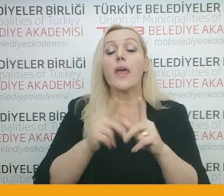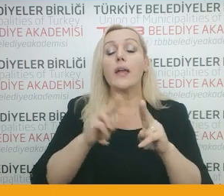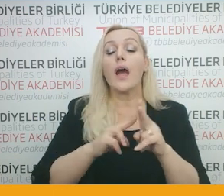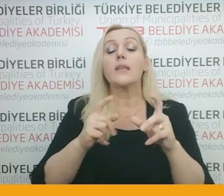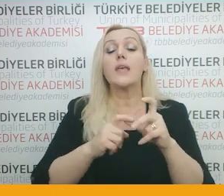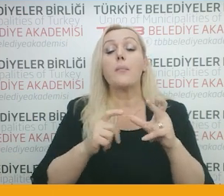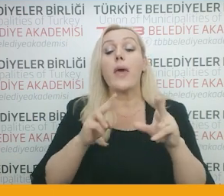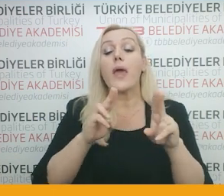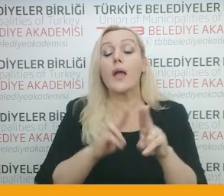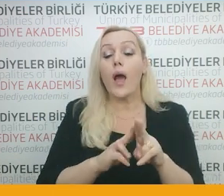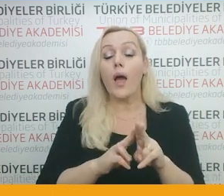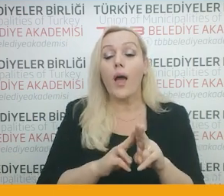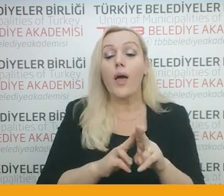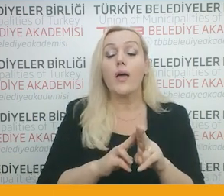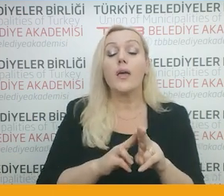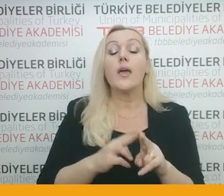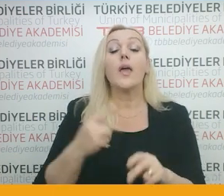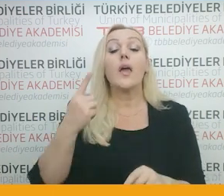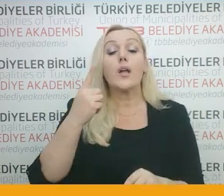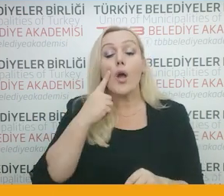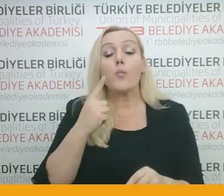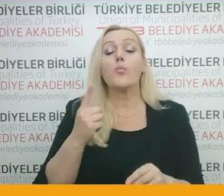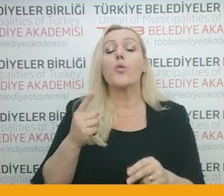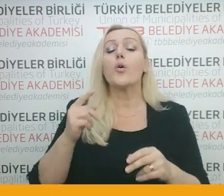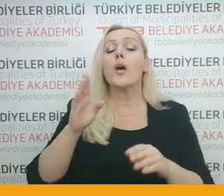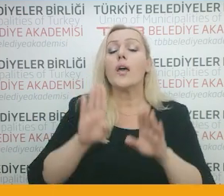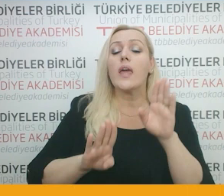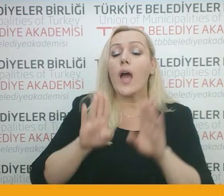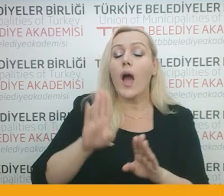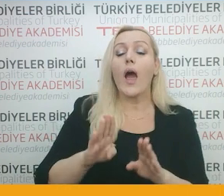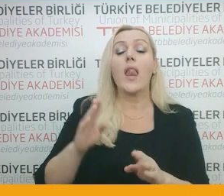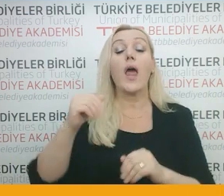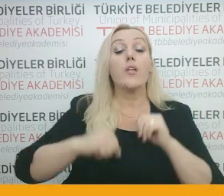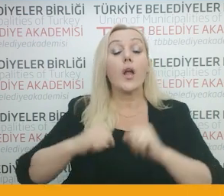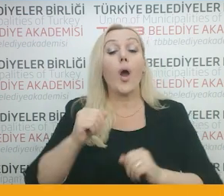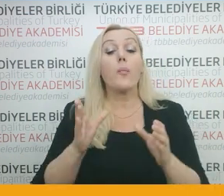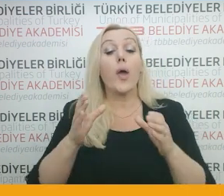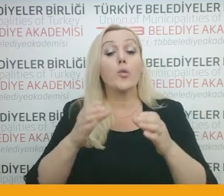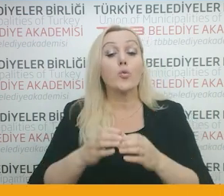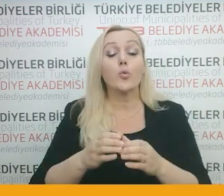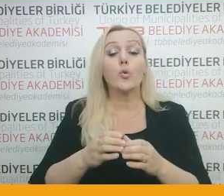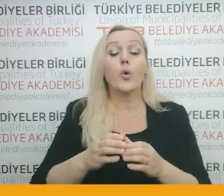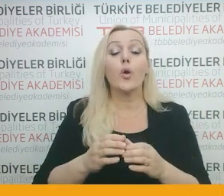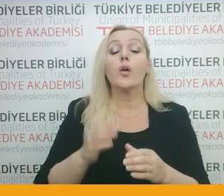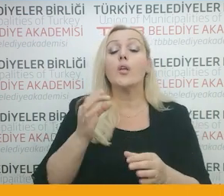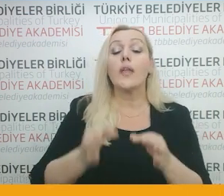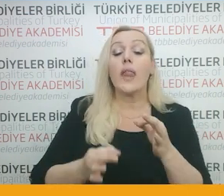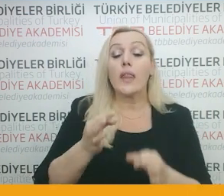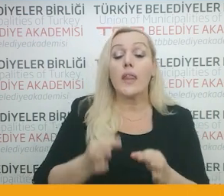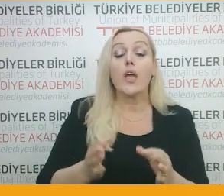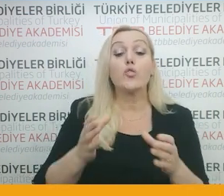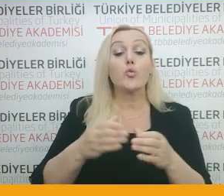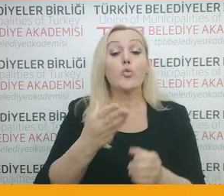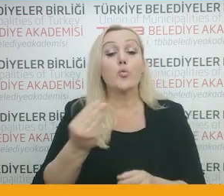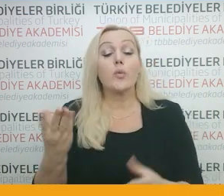SPK gibi, Kamu İhale Kurumu, Rekabet Kurumu, bu üst kurullarda düzenleyici ve denetleyici kurum bütçesi olarak